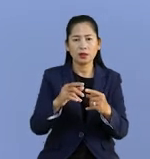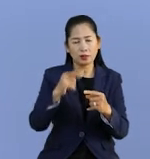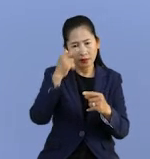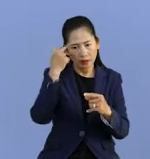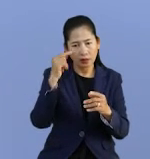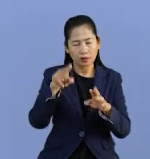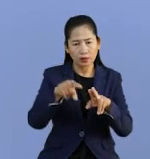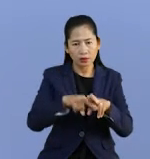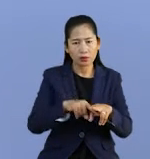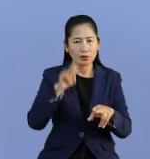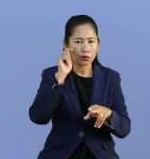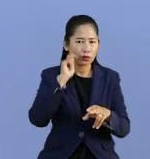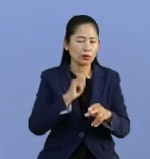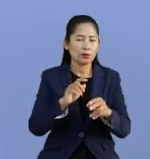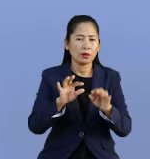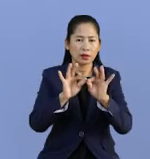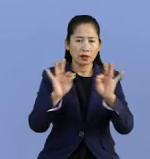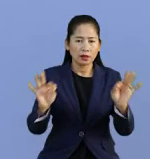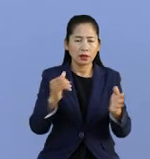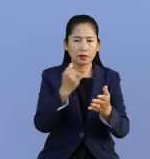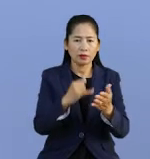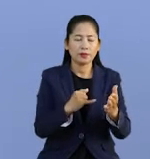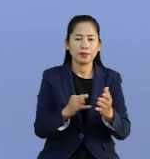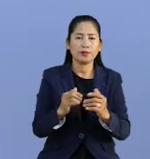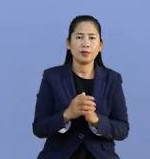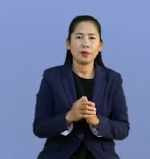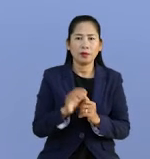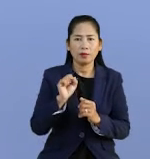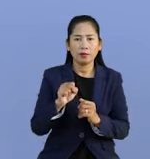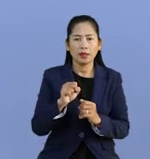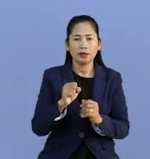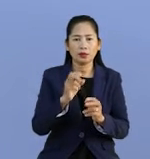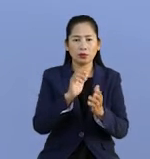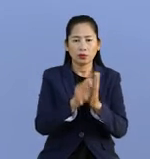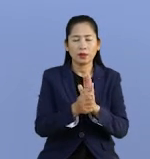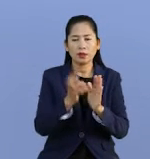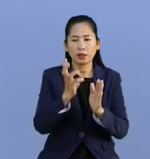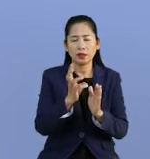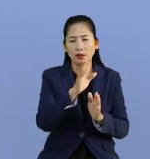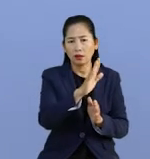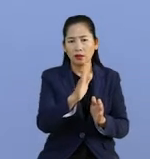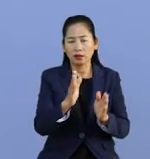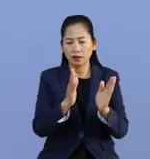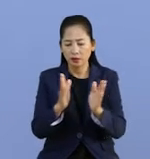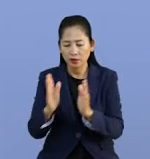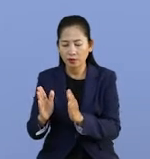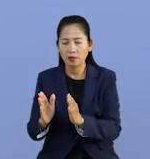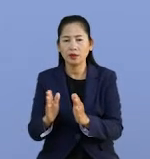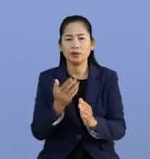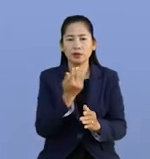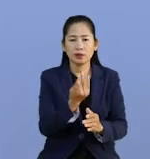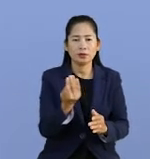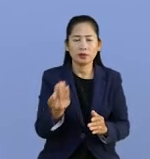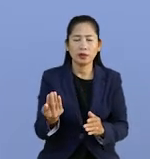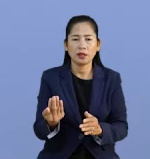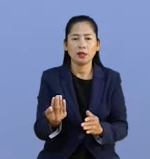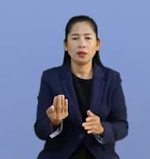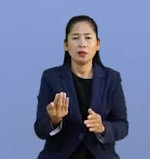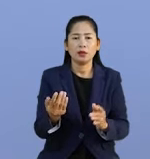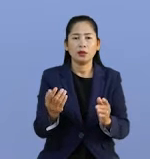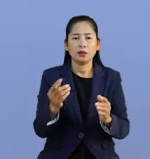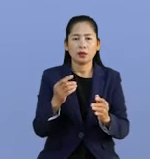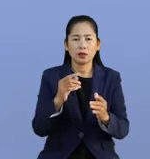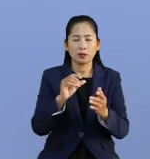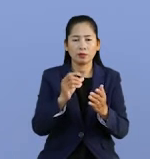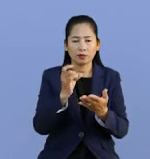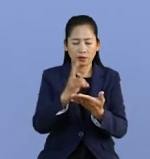ដៃបន្ទាត់ជាប់លុបក្រដាសព្រៀងជាដើមបាទលោកគ្រូទុកពេលបន្តិចឲ្យកូនរៀបចំសម្ភារៈសិក្សាទាំងនេះបាទយើងនឹងចូល